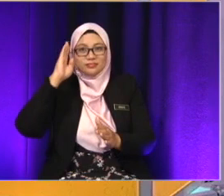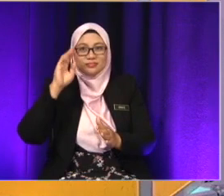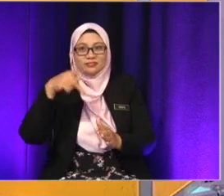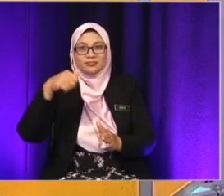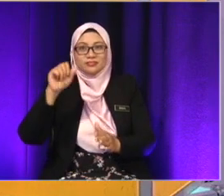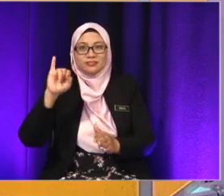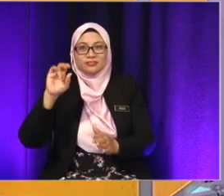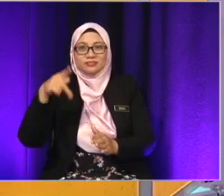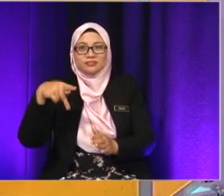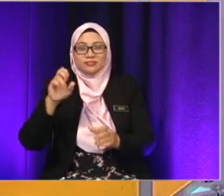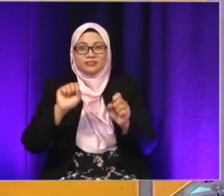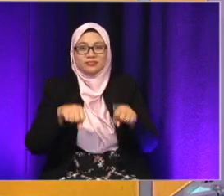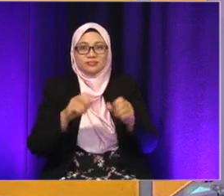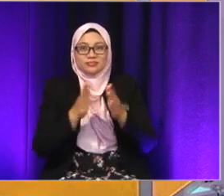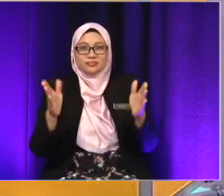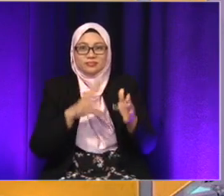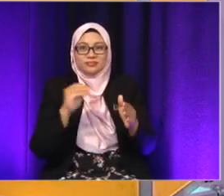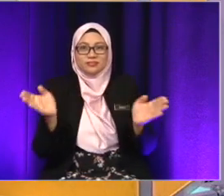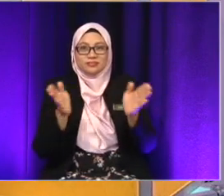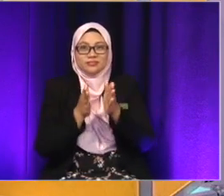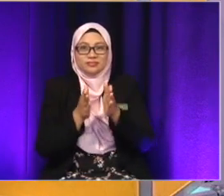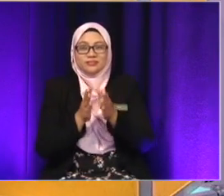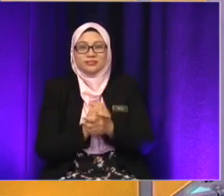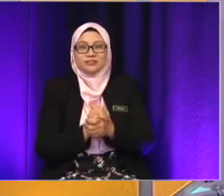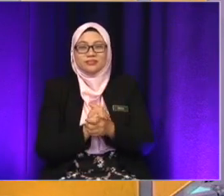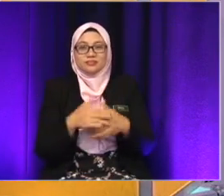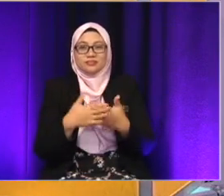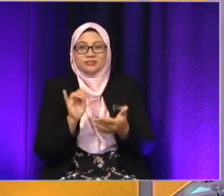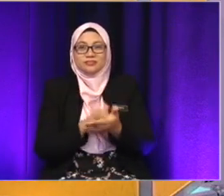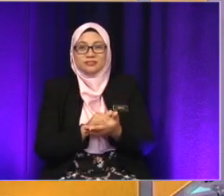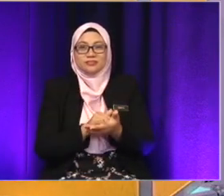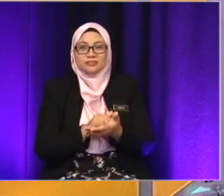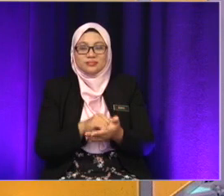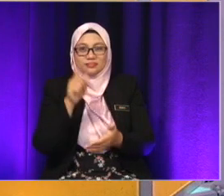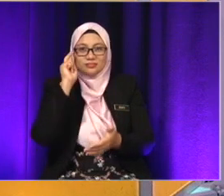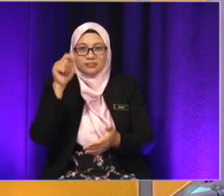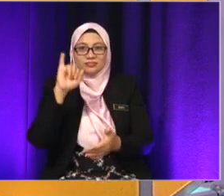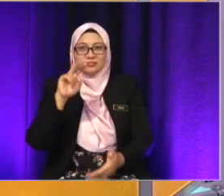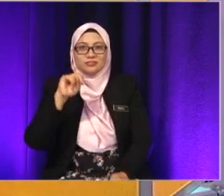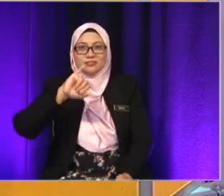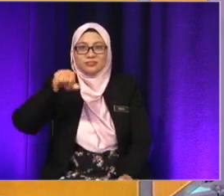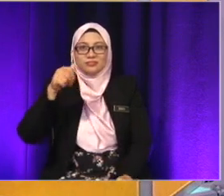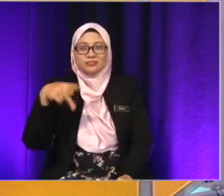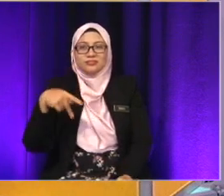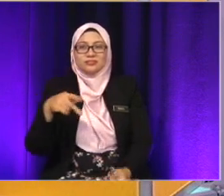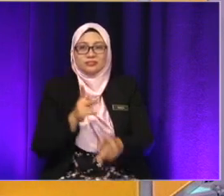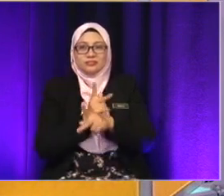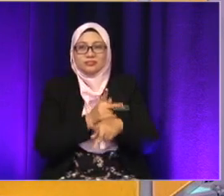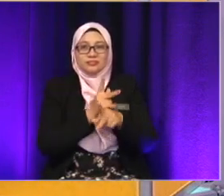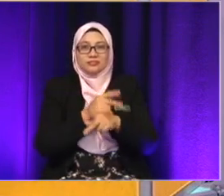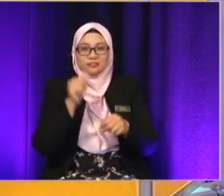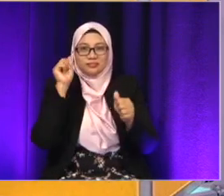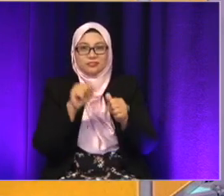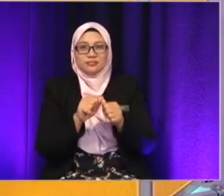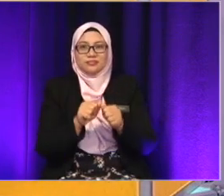pengaliran cecair itu, cecair hidrolik. Dan seterusnya kita tengok pada injap kawalan berarah. Okey, injap kawalan berarah ni dia berada di sini. Okey,